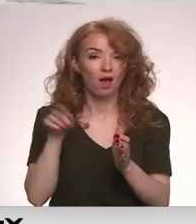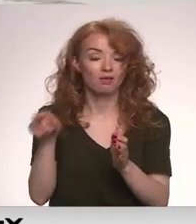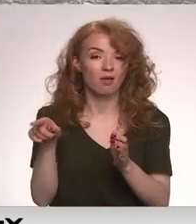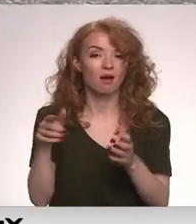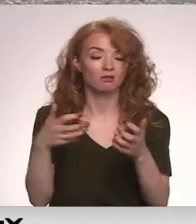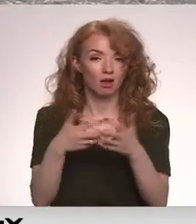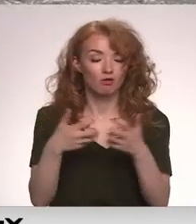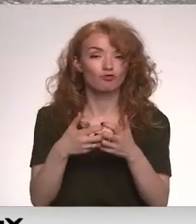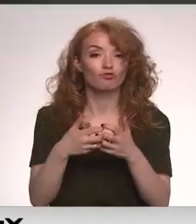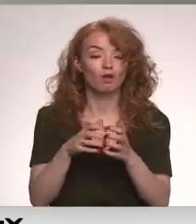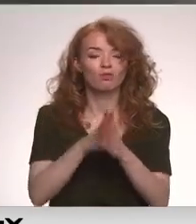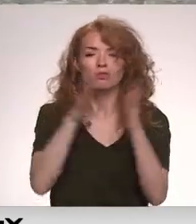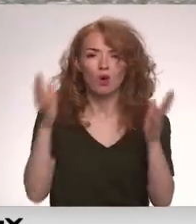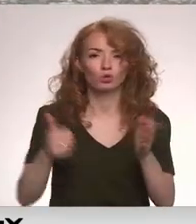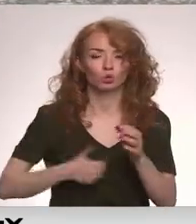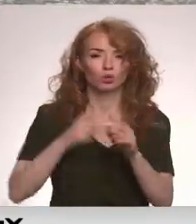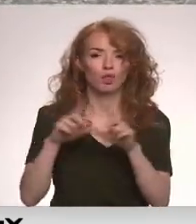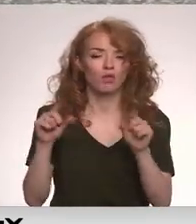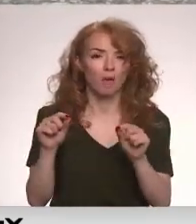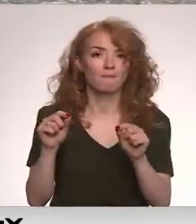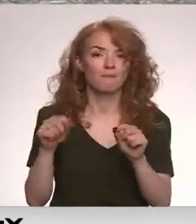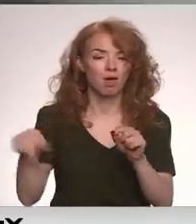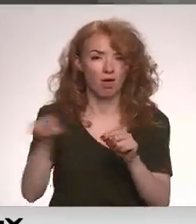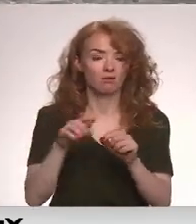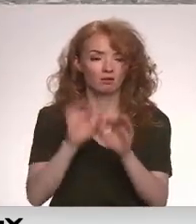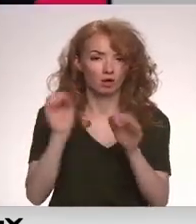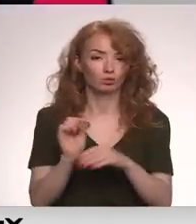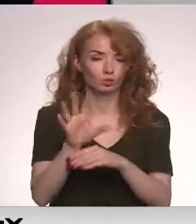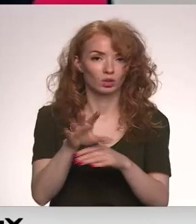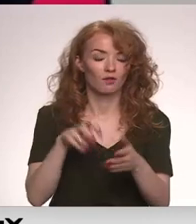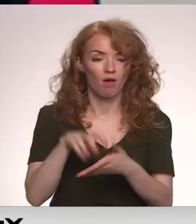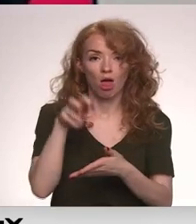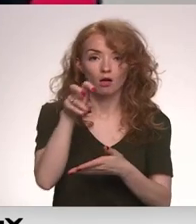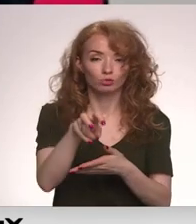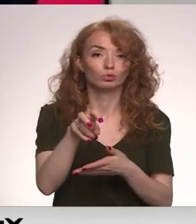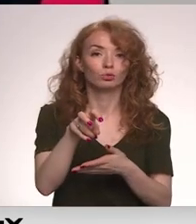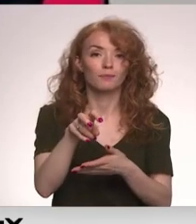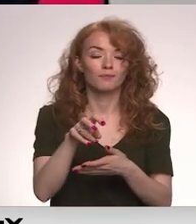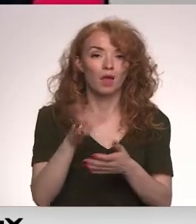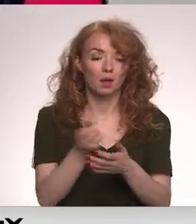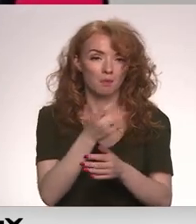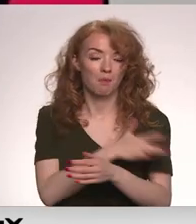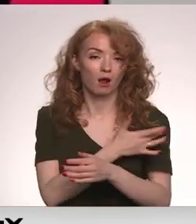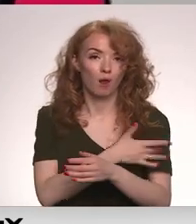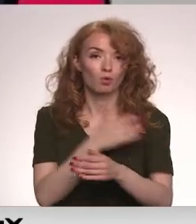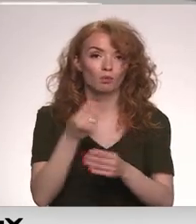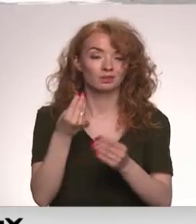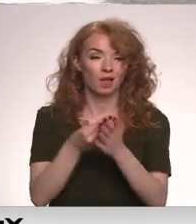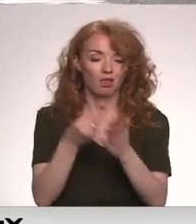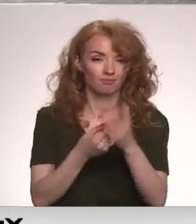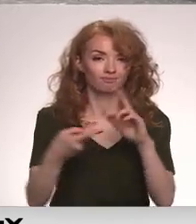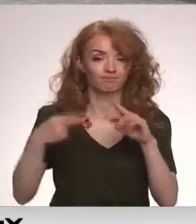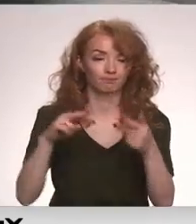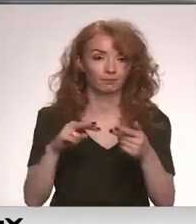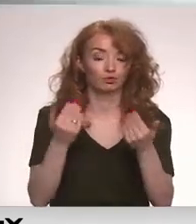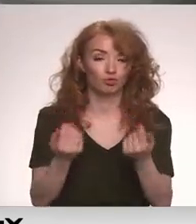karadarbībai. Ļoti daudz uzņēmēji patiesībā sūtīja vēstules ar tiem pakalpojumu izcenojumu izmaiņām.